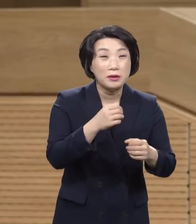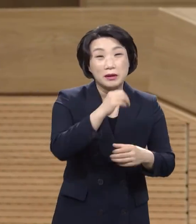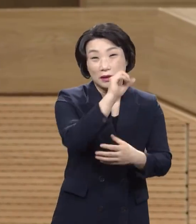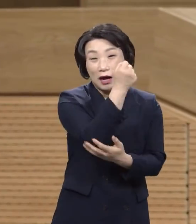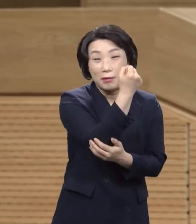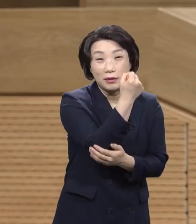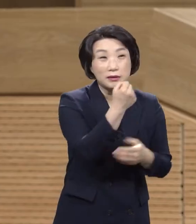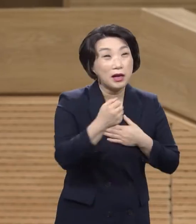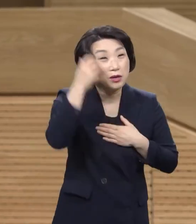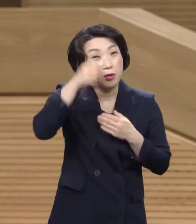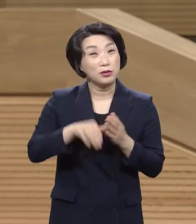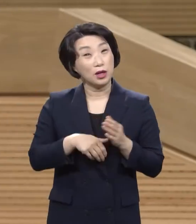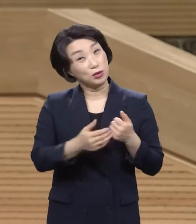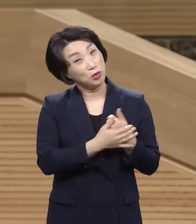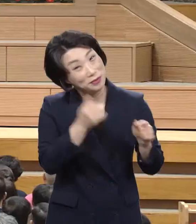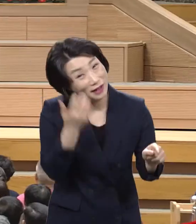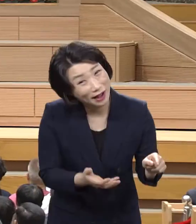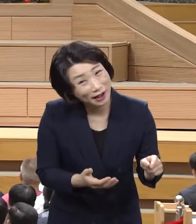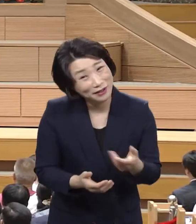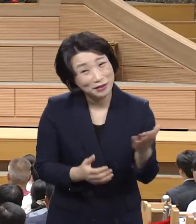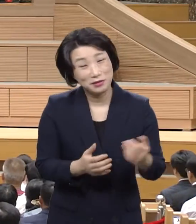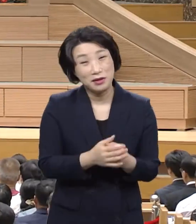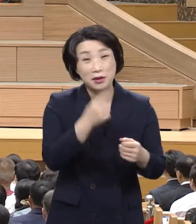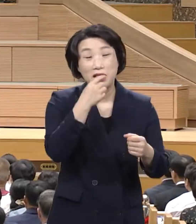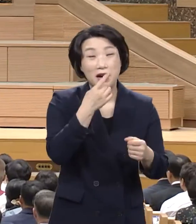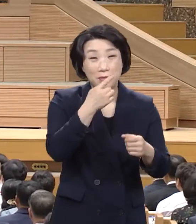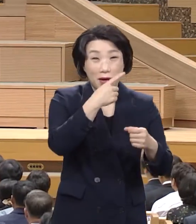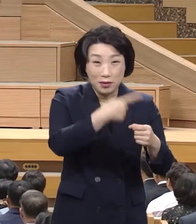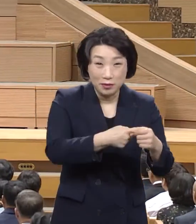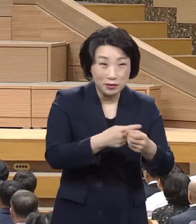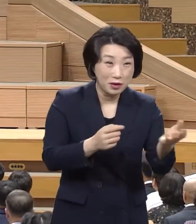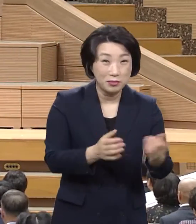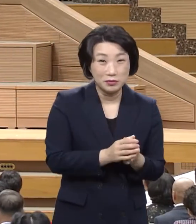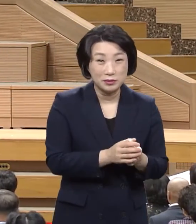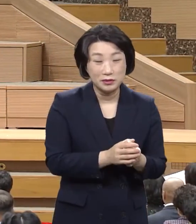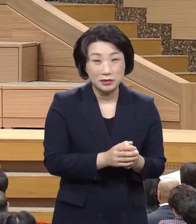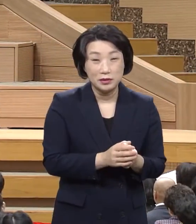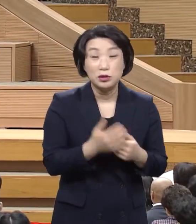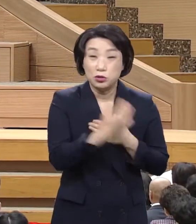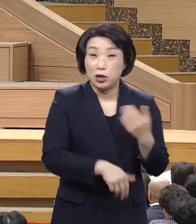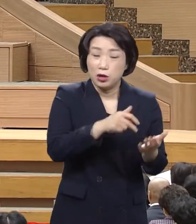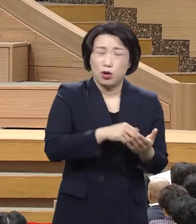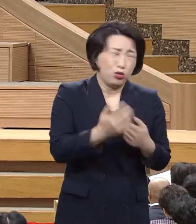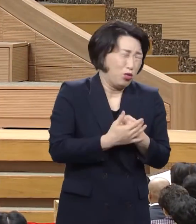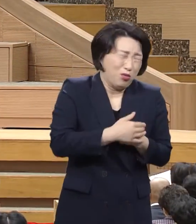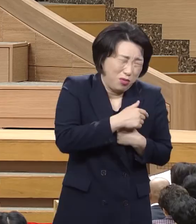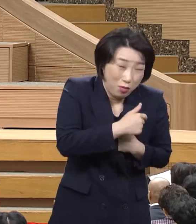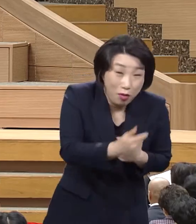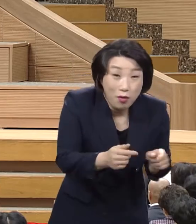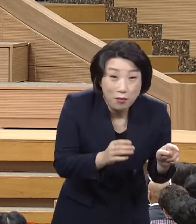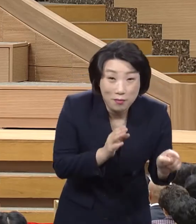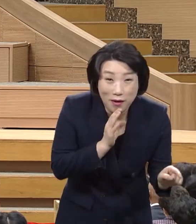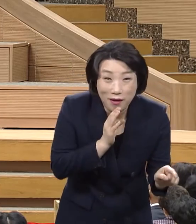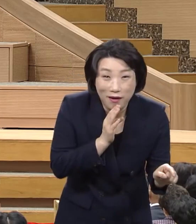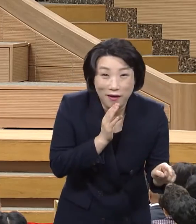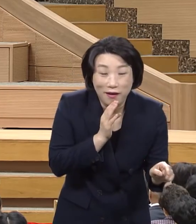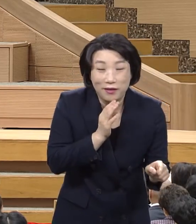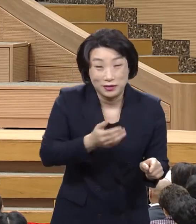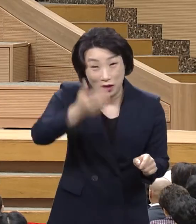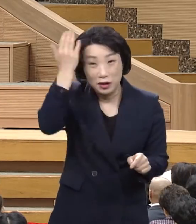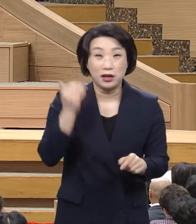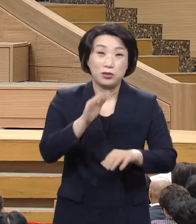됩니까? 응? 자, 보릿가마니가 육신에게는 어마어마한 도움이라 이 말이에요. 이게 어마어마한 도움.